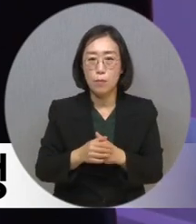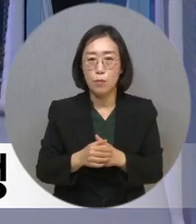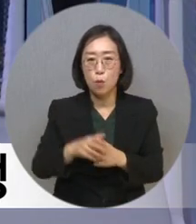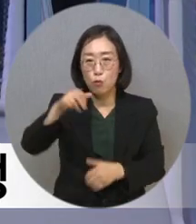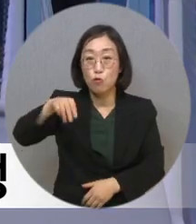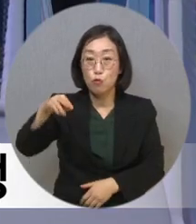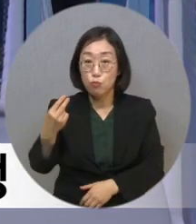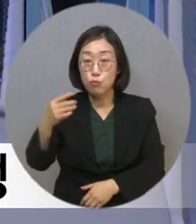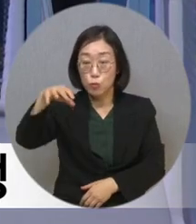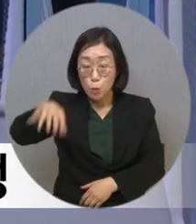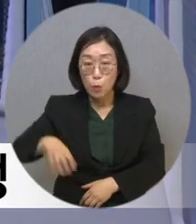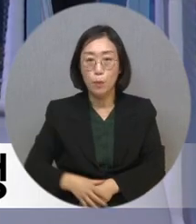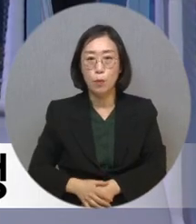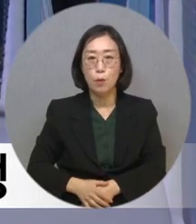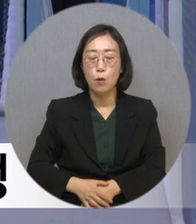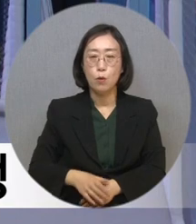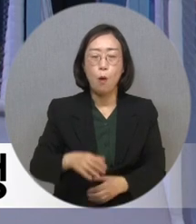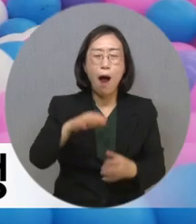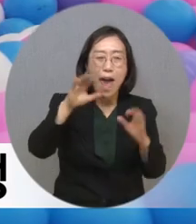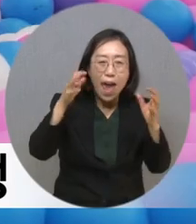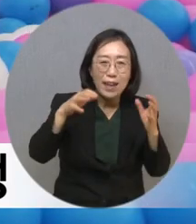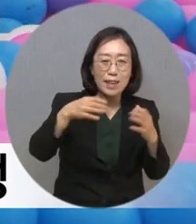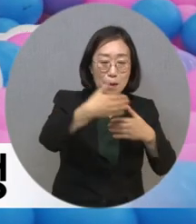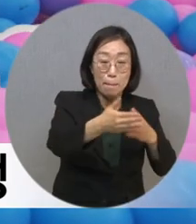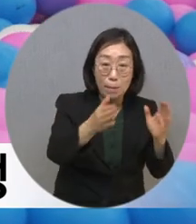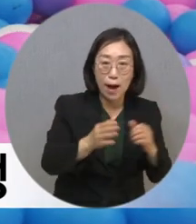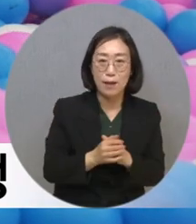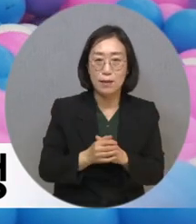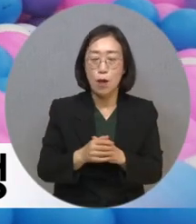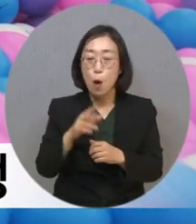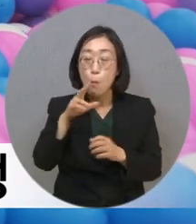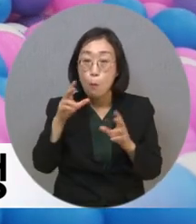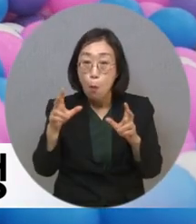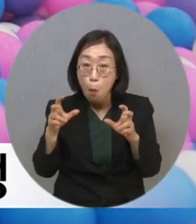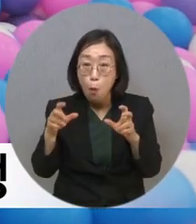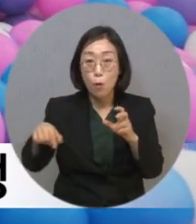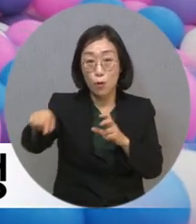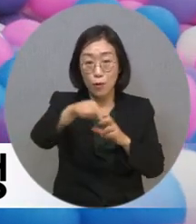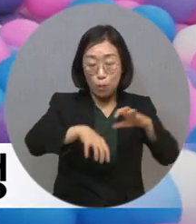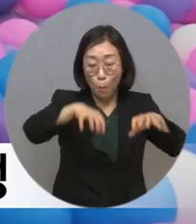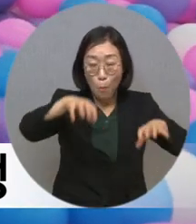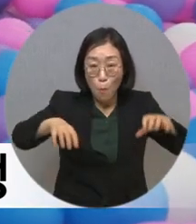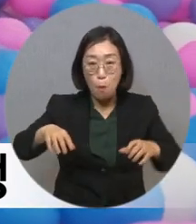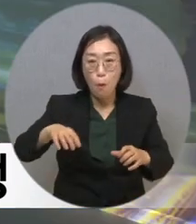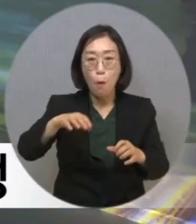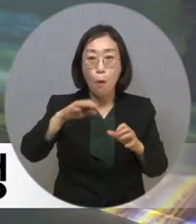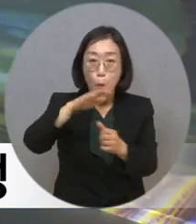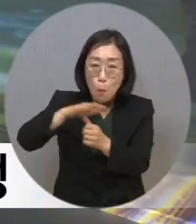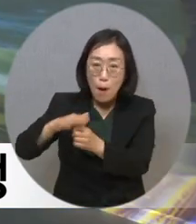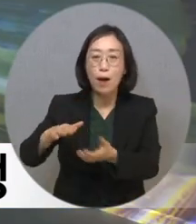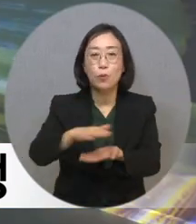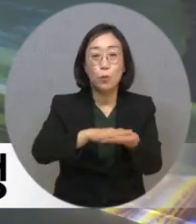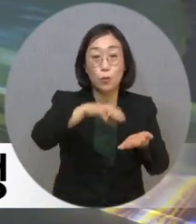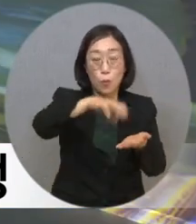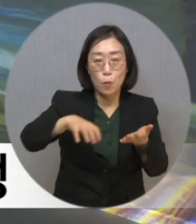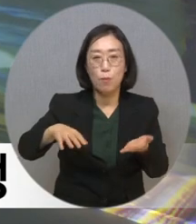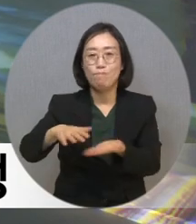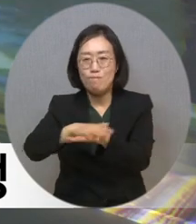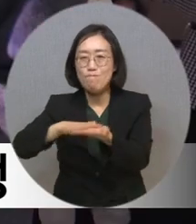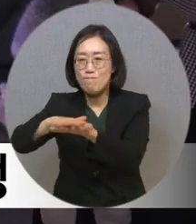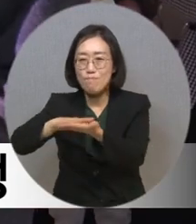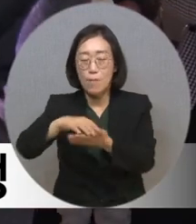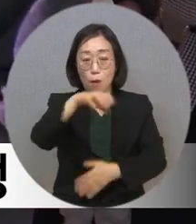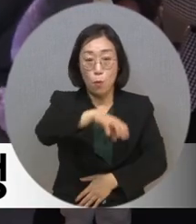큐브존 플레이 하우스가 있는 영유아 존 클라이밍 볼풀 등이 있는 키즈존으로 구성돼 다양한 놀이를 즐길 수